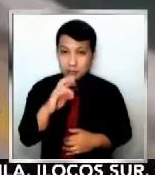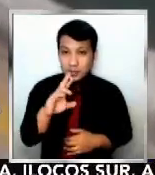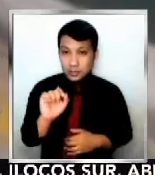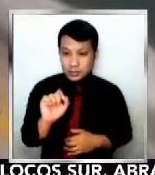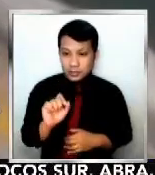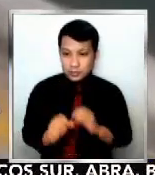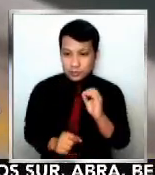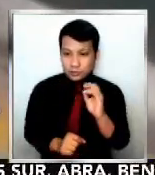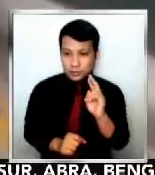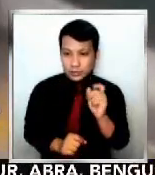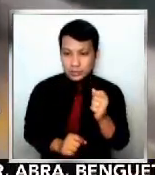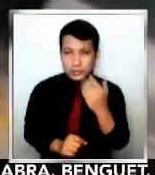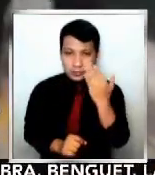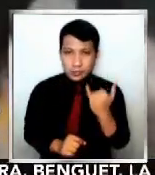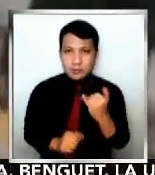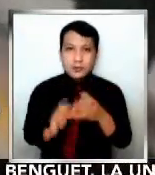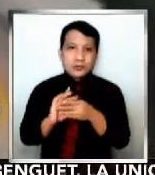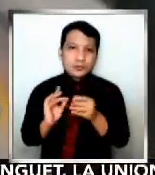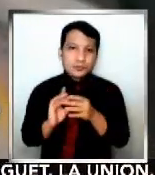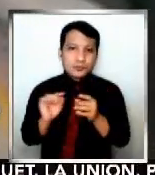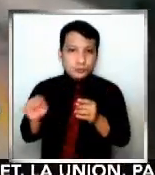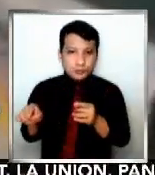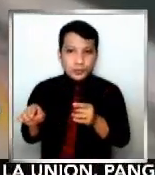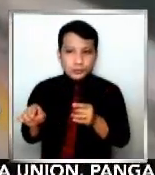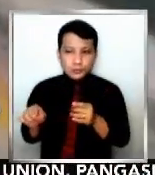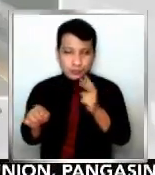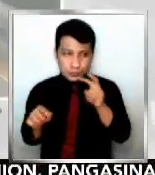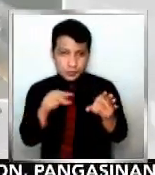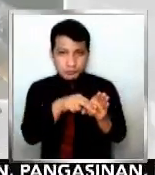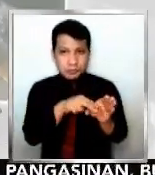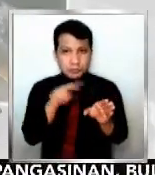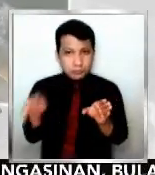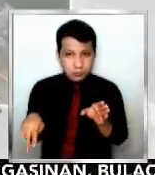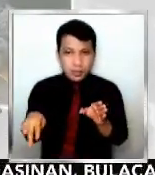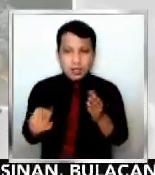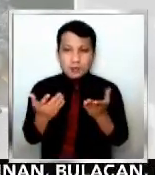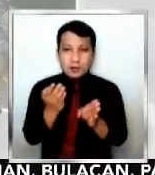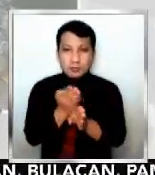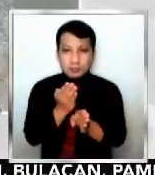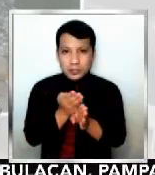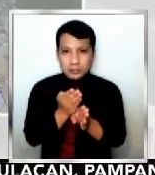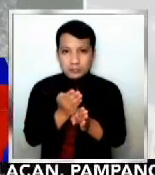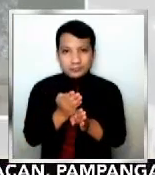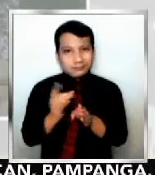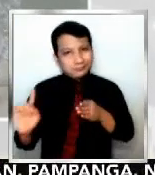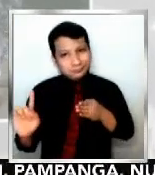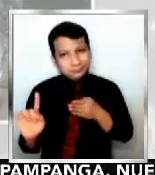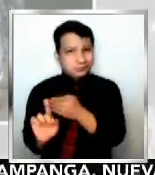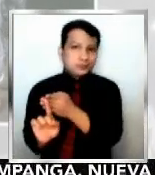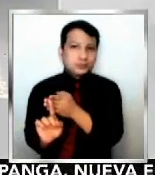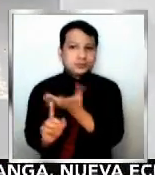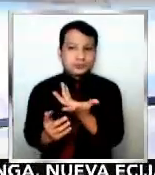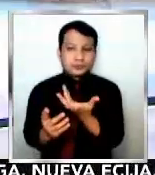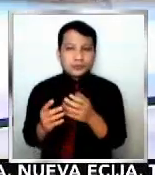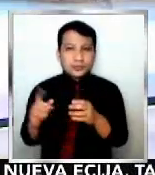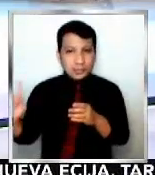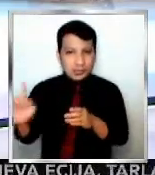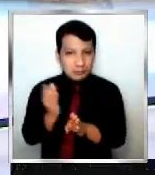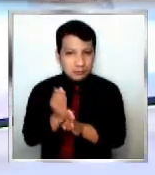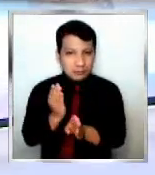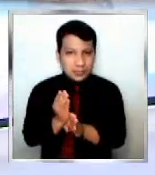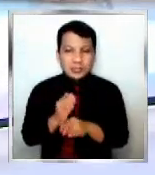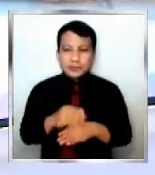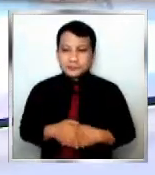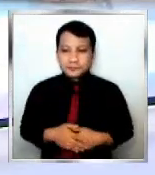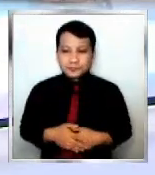Station. Kwento ng mga saksi, tumulo ng lalaki palabas ang EDSA carousel hanggang sa masagasaan ng padaan na bus.